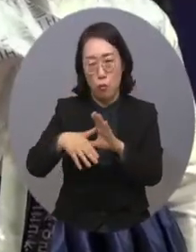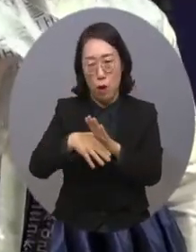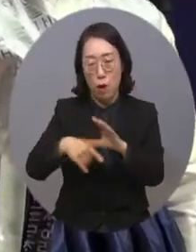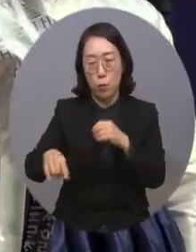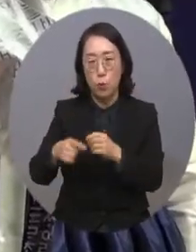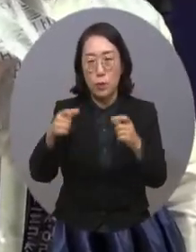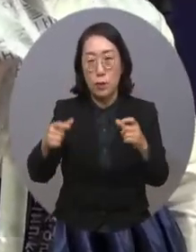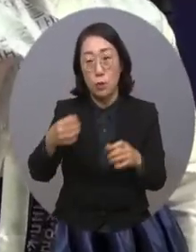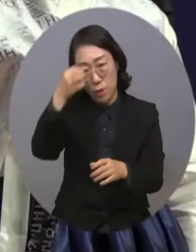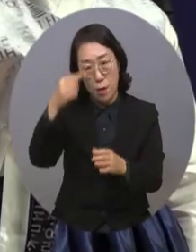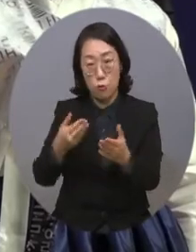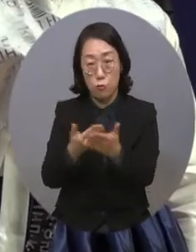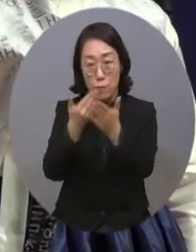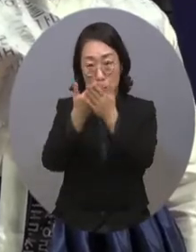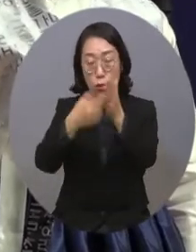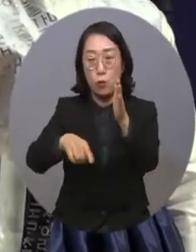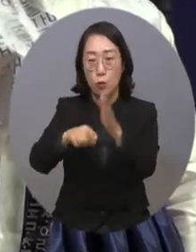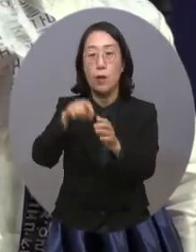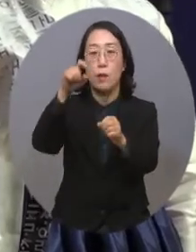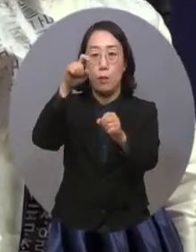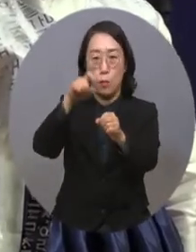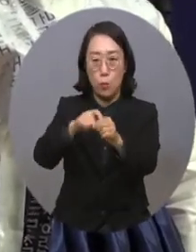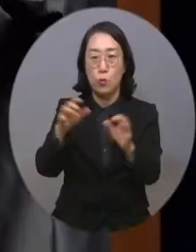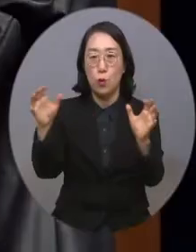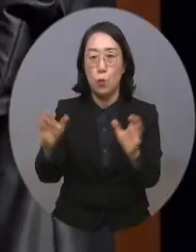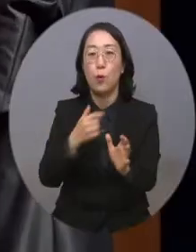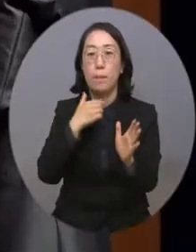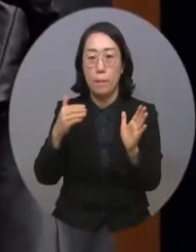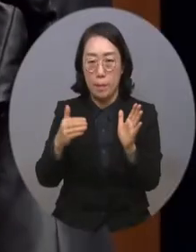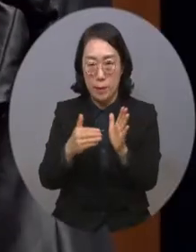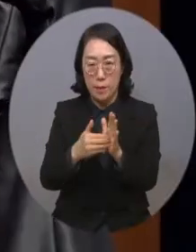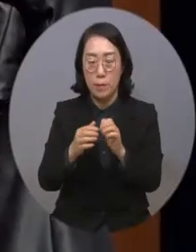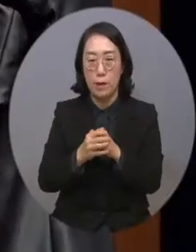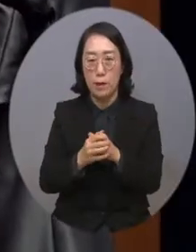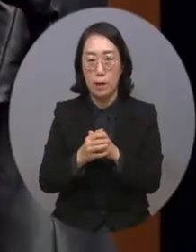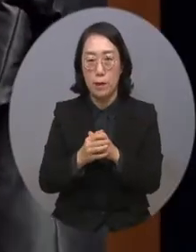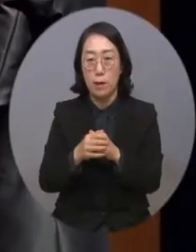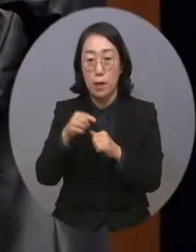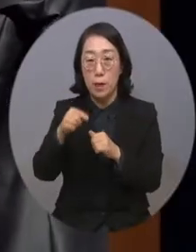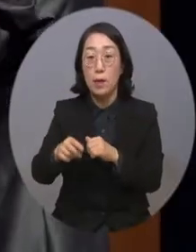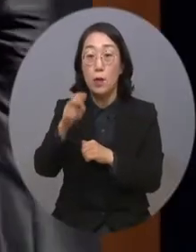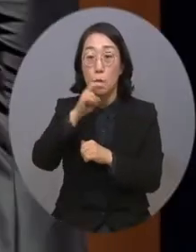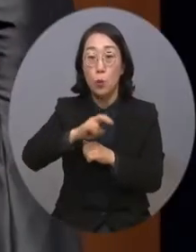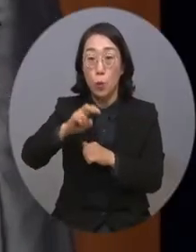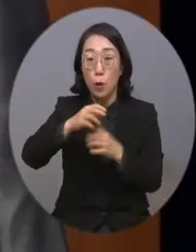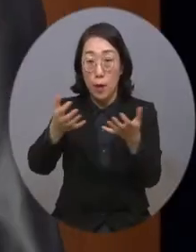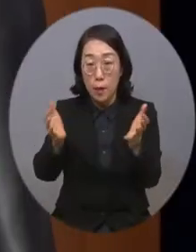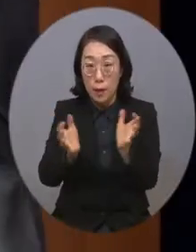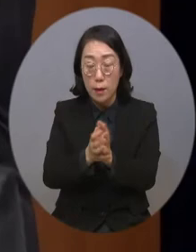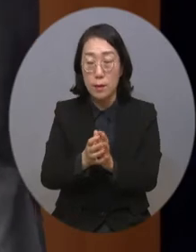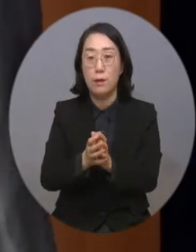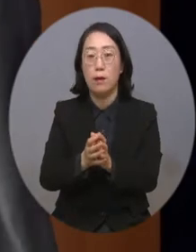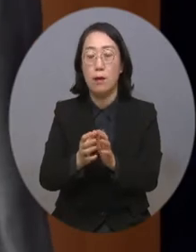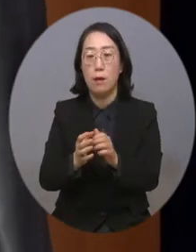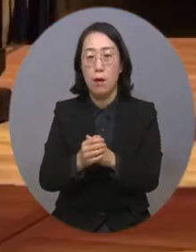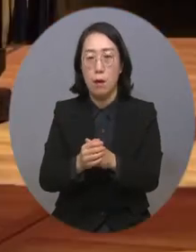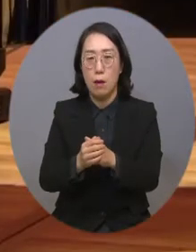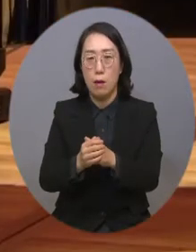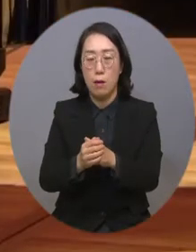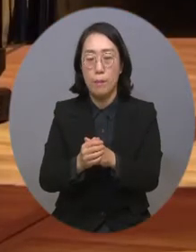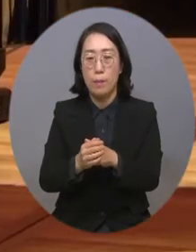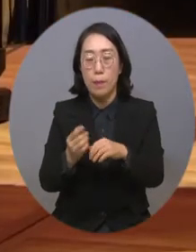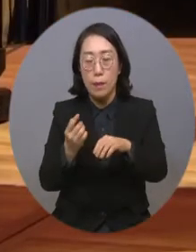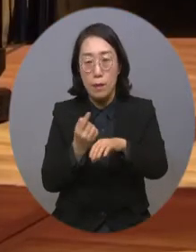발전을 도모하기 위한 취지를 가졌습니다 한편 보령 시립 합창단 은 정기연주회 외에도 각종